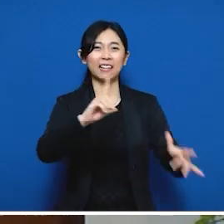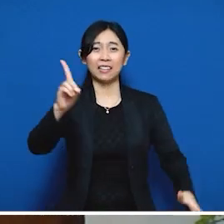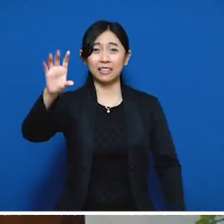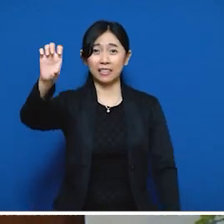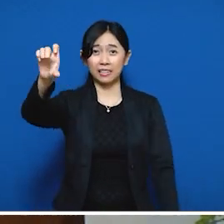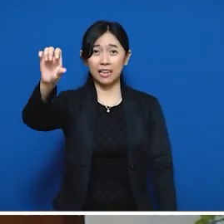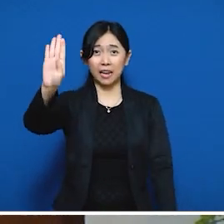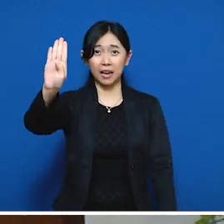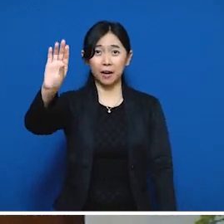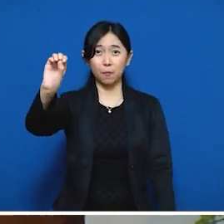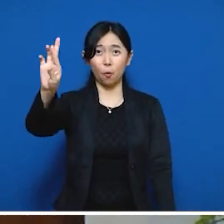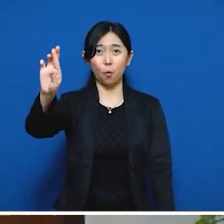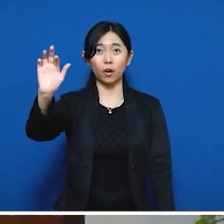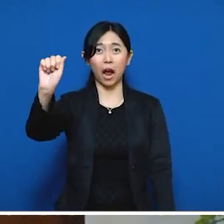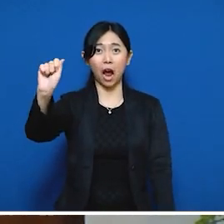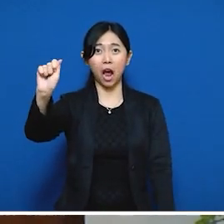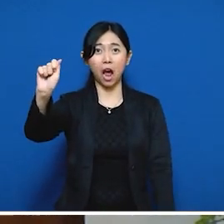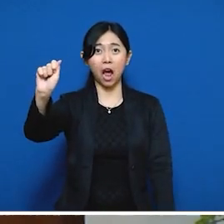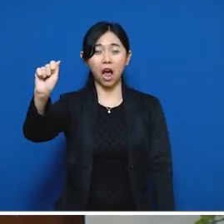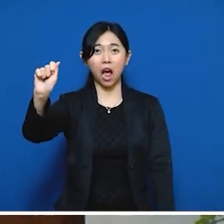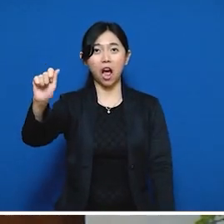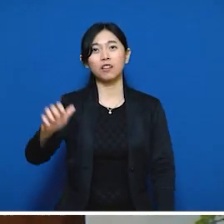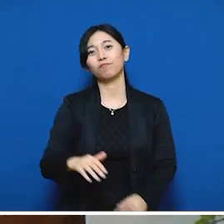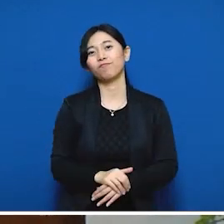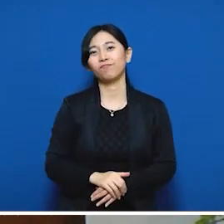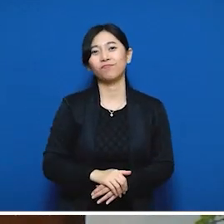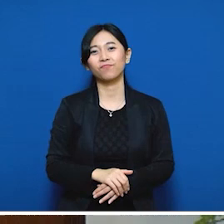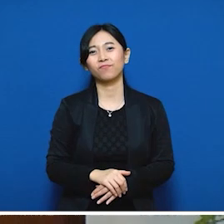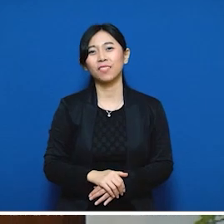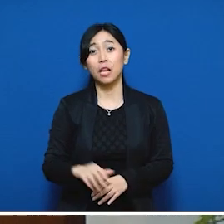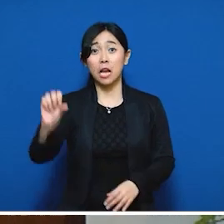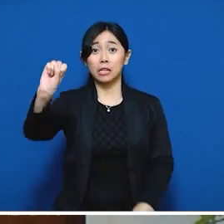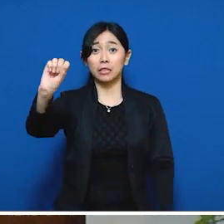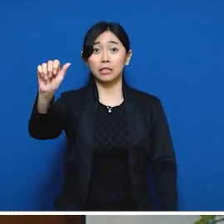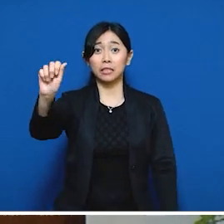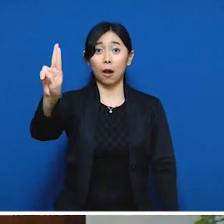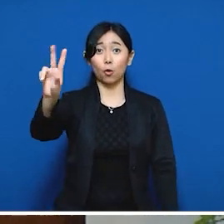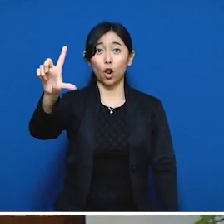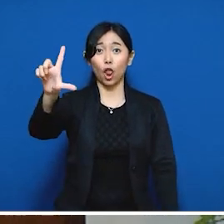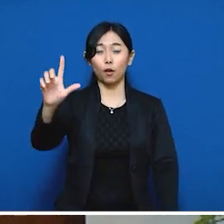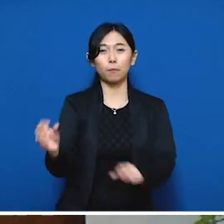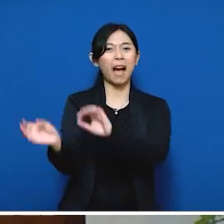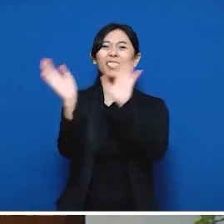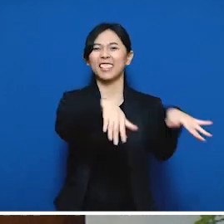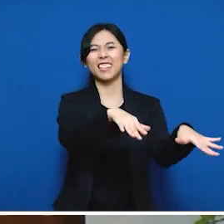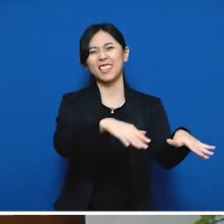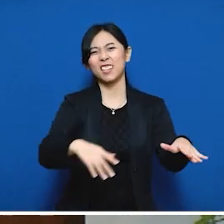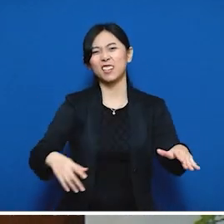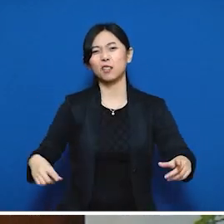Di tempat itu juga Saul dan ketiga orang anak laki-lakinya tewas terbunuh.